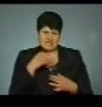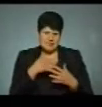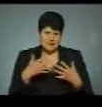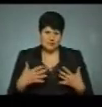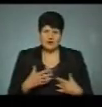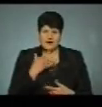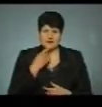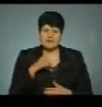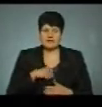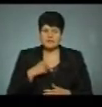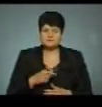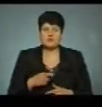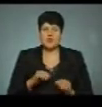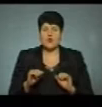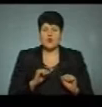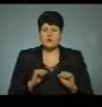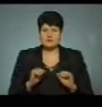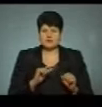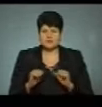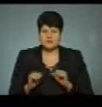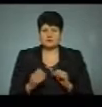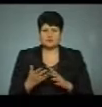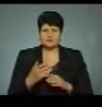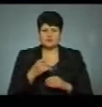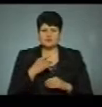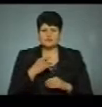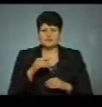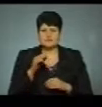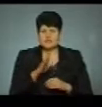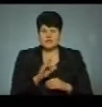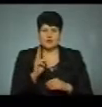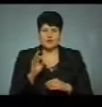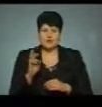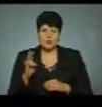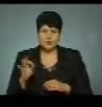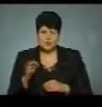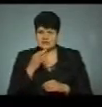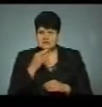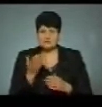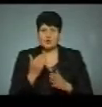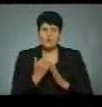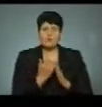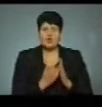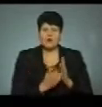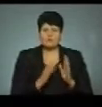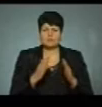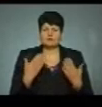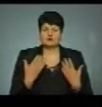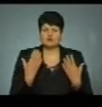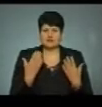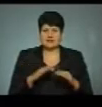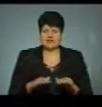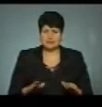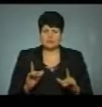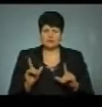настрій. Координатор волонтерського об'єднання «Схід та Захід Єдині» на Тернопільщині Василь Кунько розповів, якою буде програма відпочинку дітей.